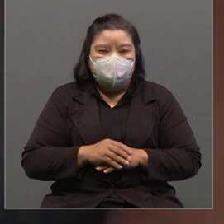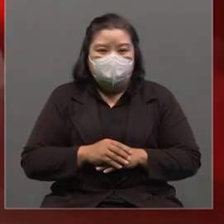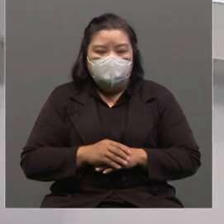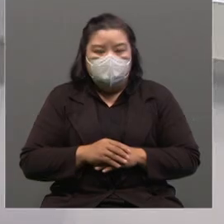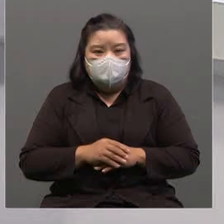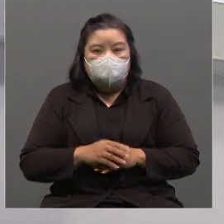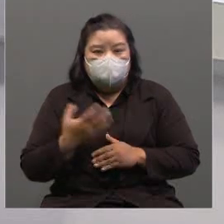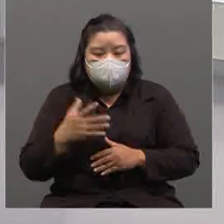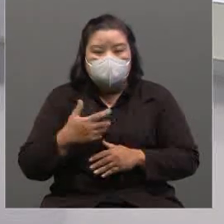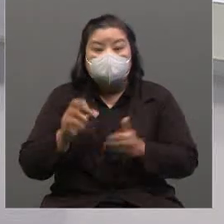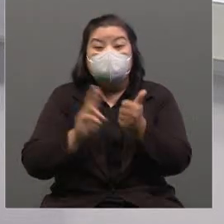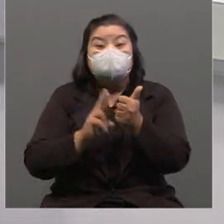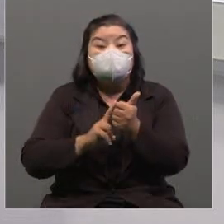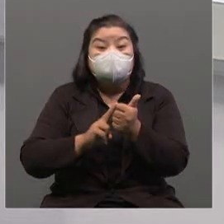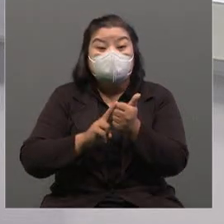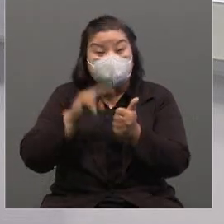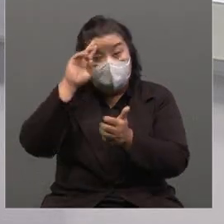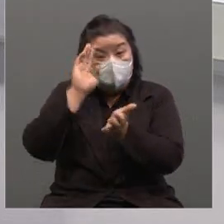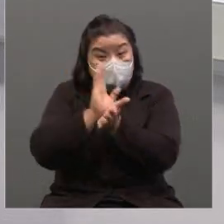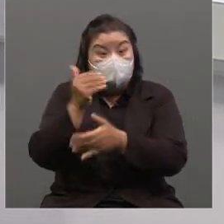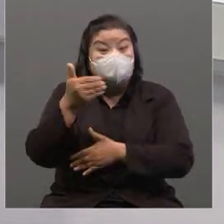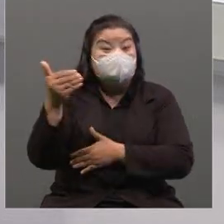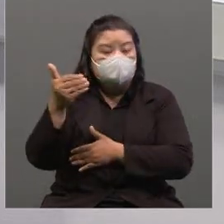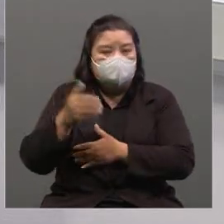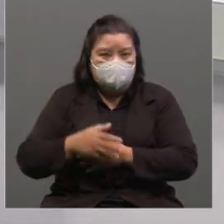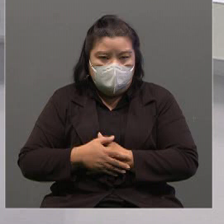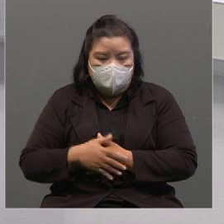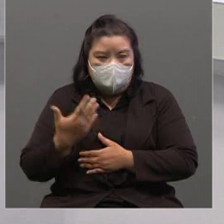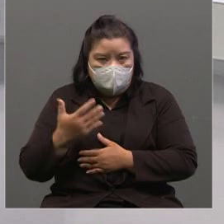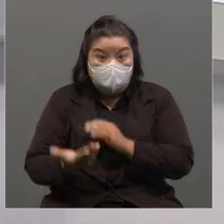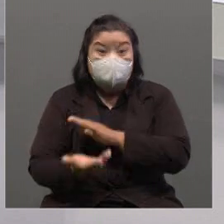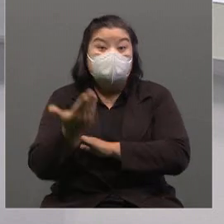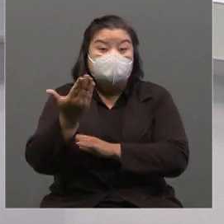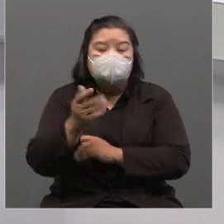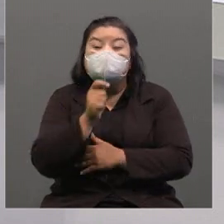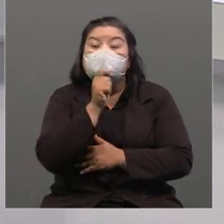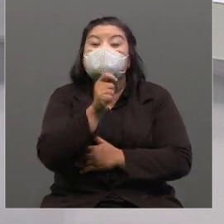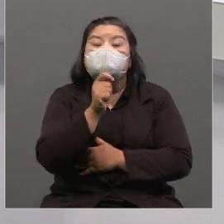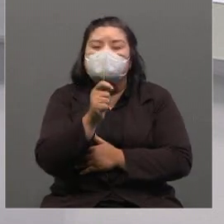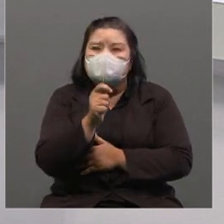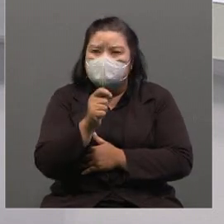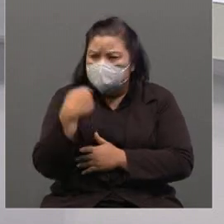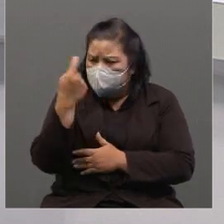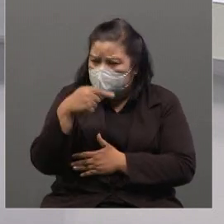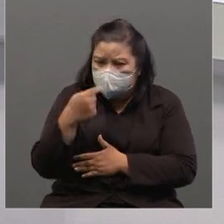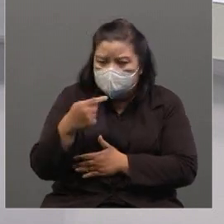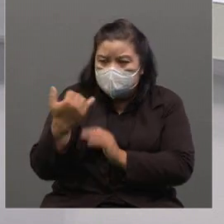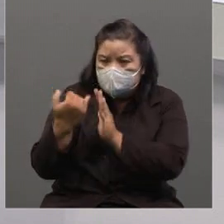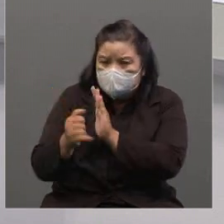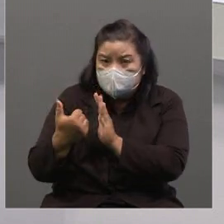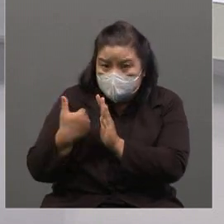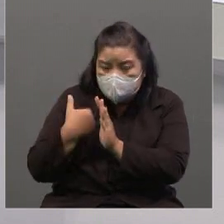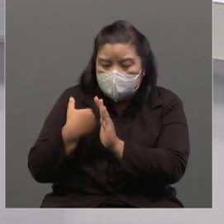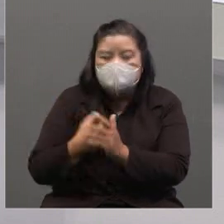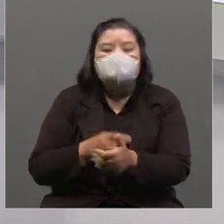คือทางบิ๊กโจ๊กเองเนี่ยนะคะก็ให้สัมภาษณ์เมื่อช่วงเช้านะคะพลตำรวจเอกสุรเชษฐ์หักพานบอกว่าผู้ที่ถูกกล่าวหาในคดีนี้เอาเฉ